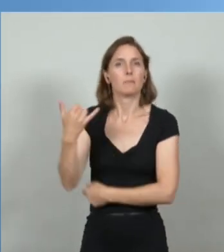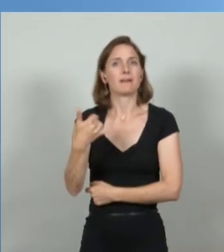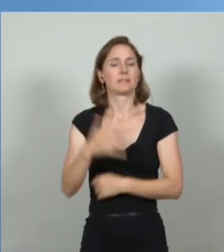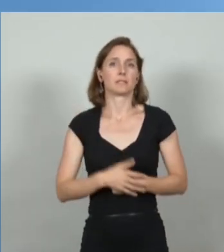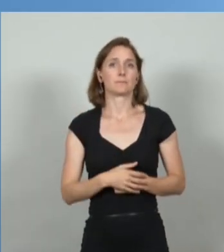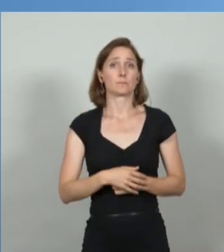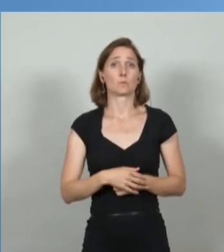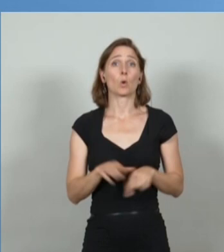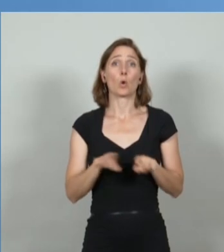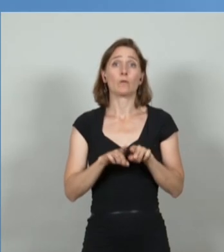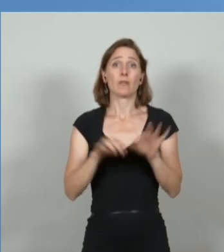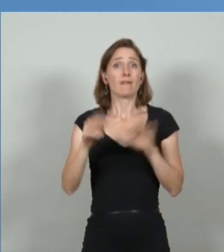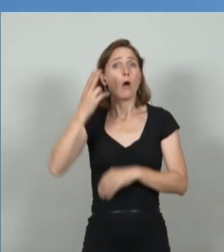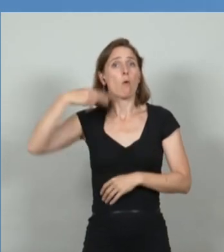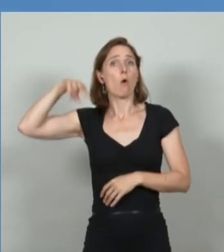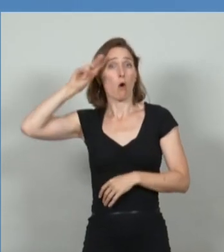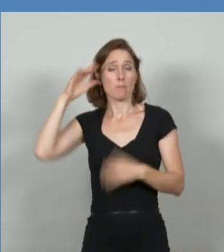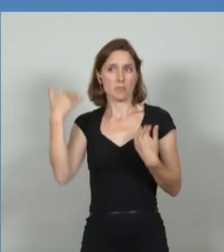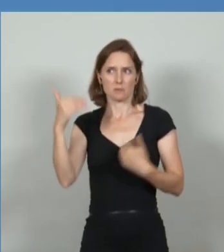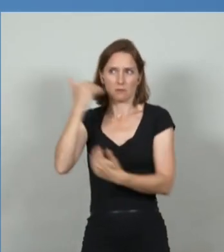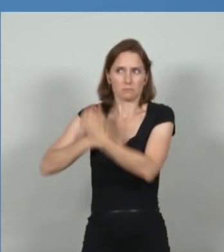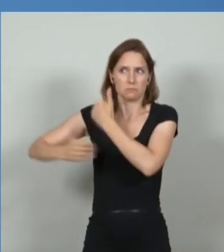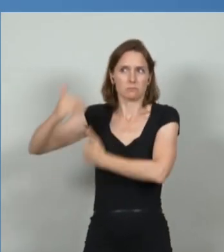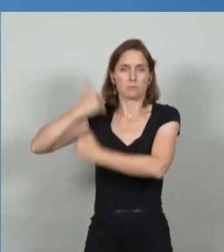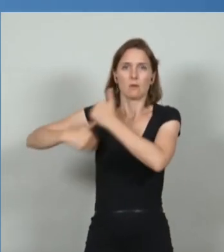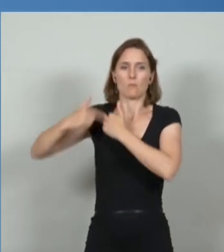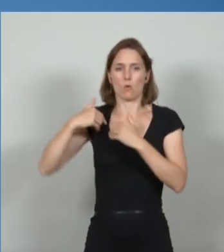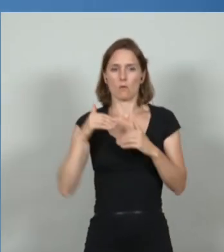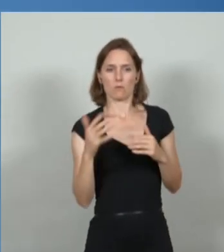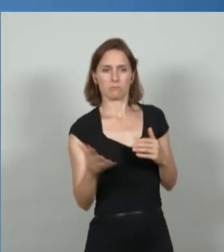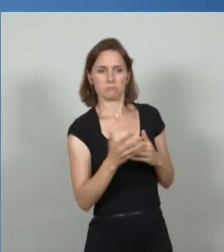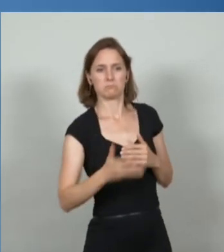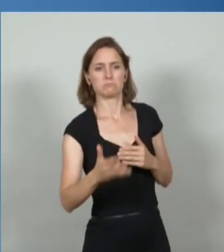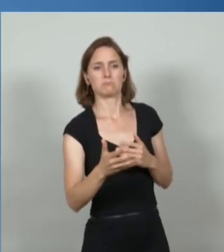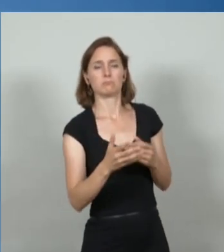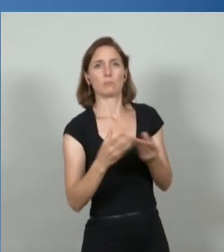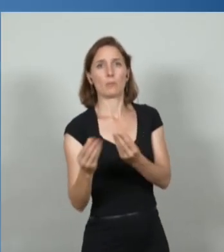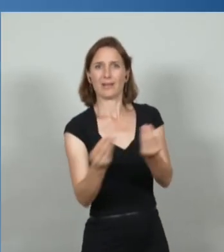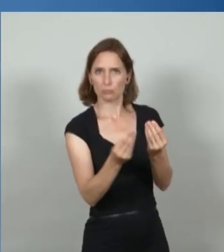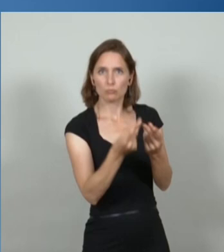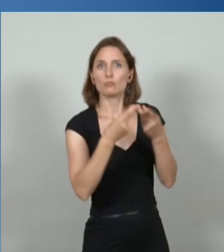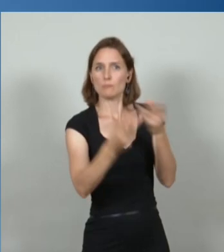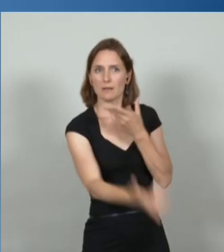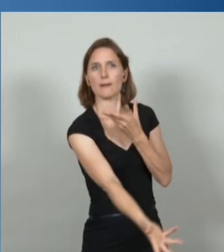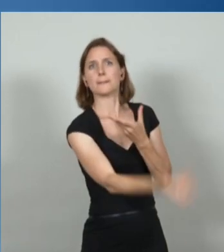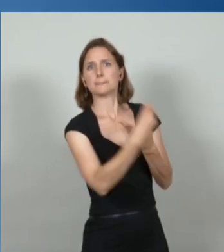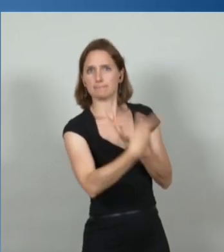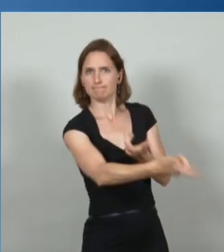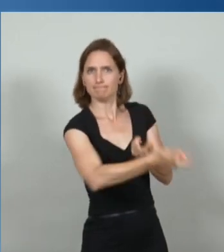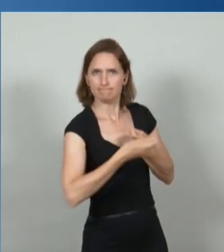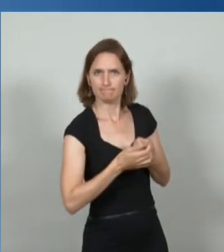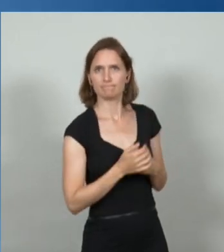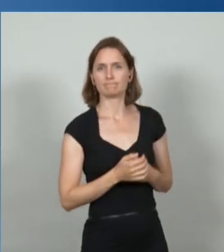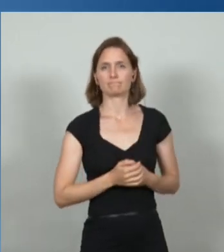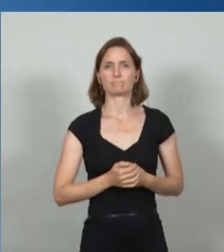à l'échelle européenne une mobilisation du public et des citoyens ce qu'il reste c'est que aujourd'hui nous